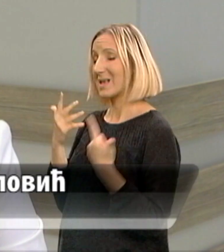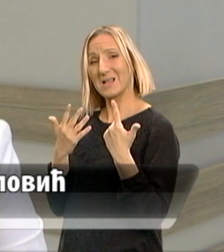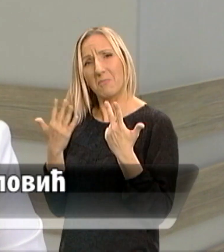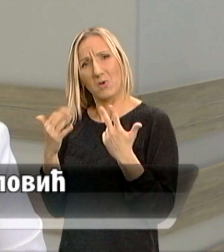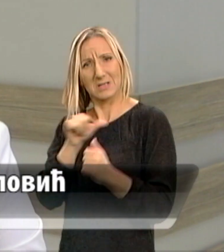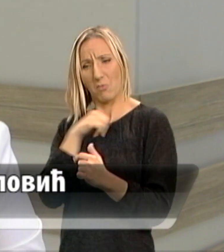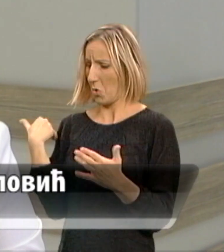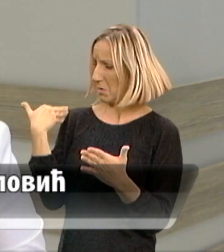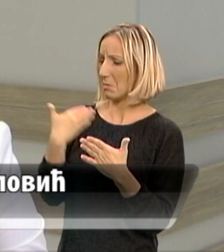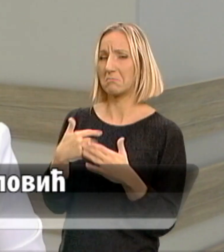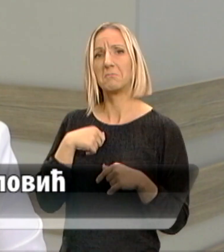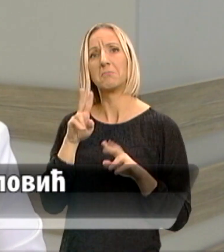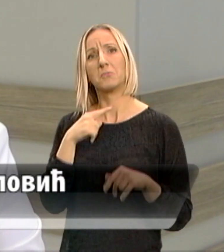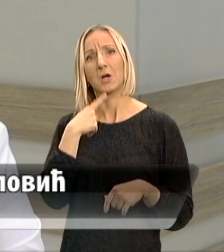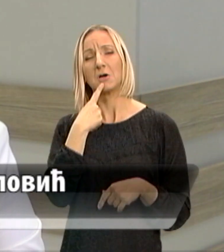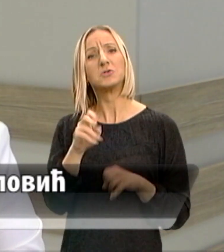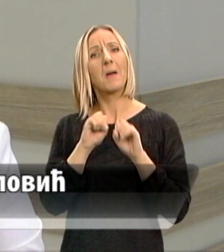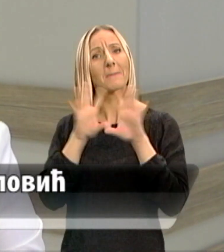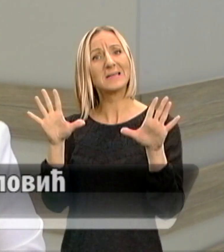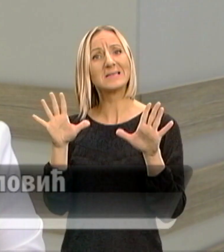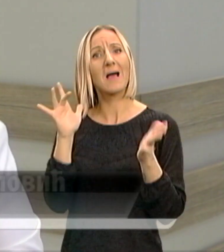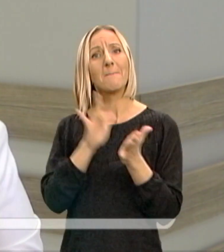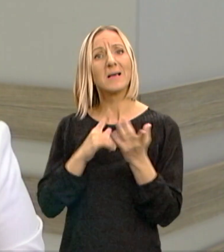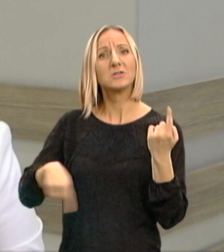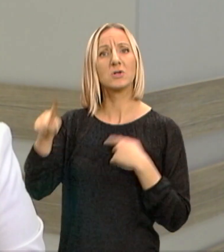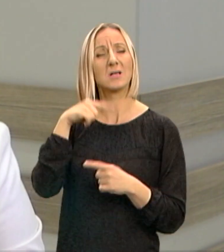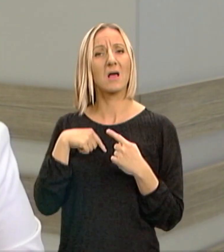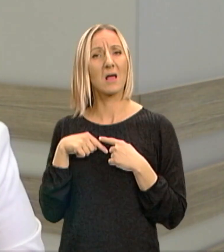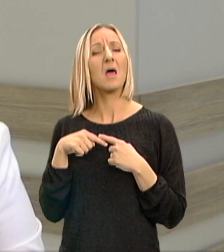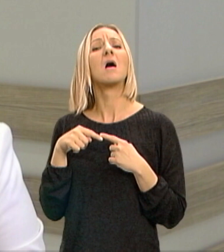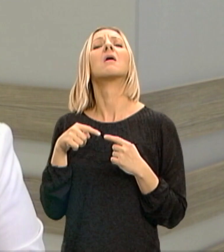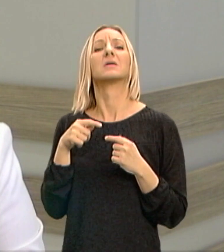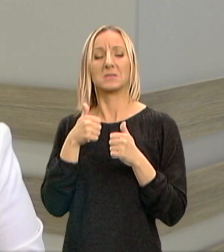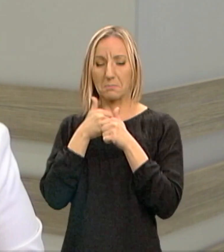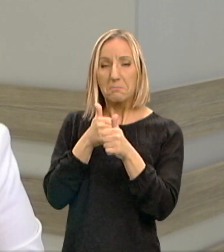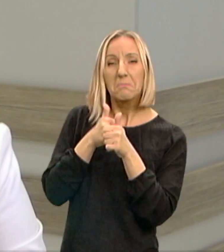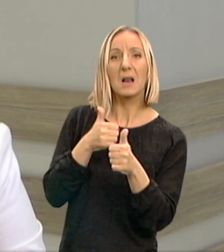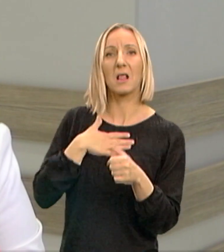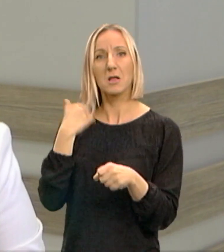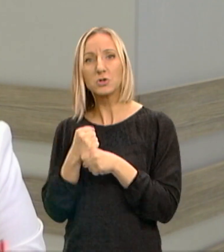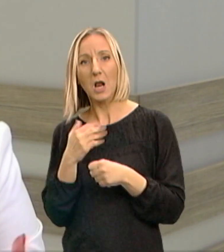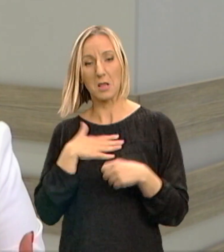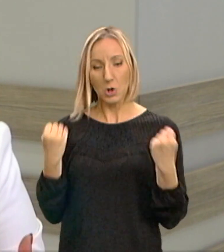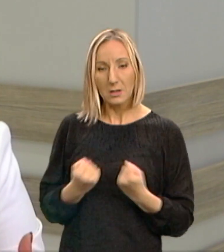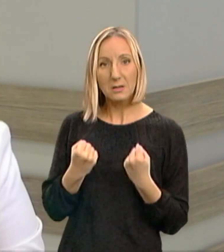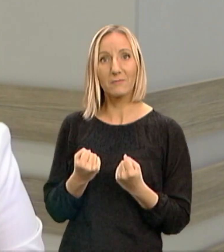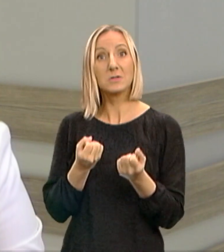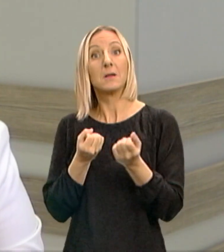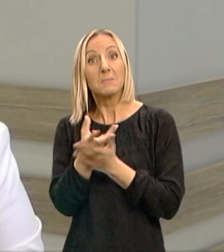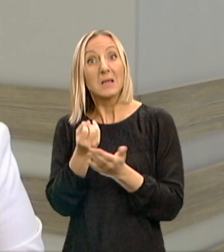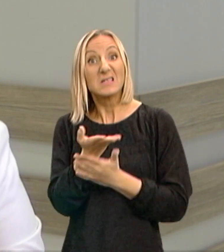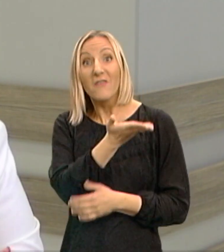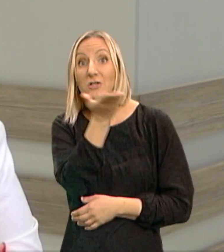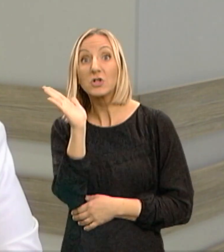je emisija Mesto za nas pratila naš rad, naše aktivnosti, izveštavala našim problemima i